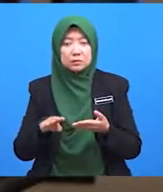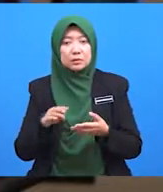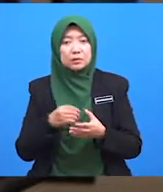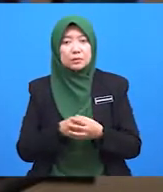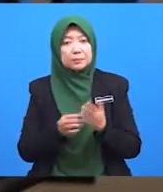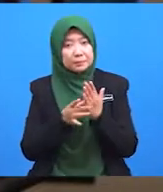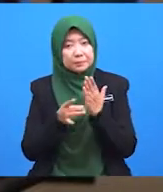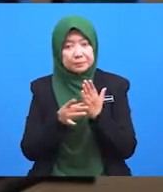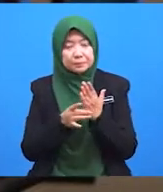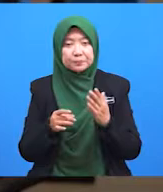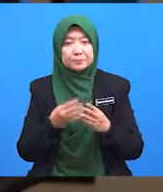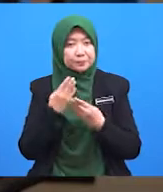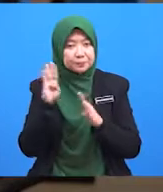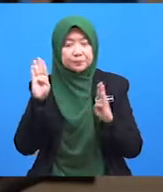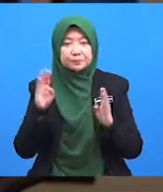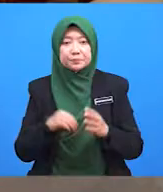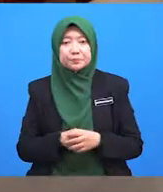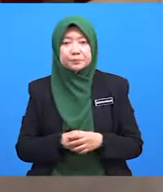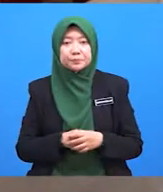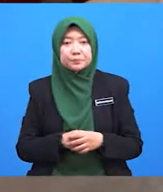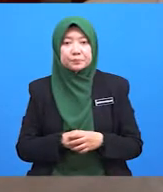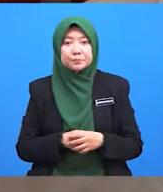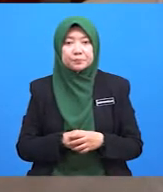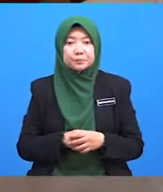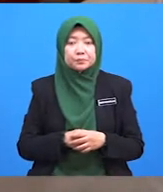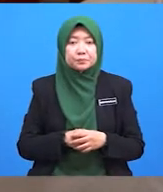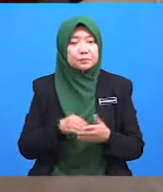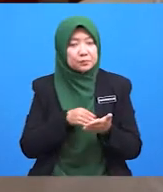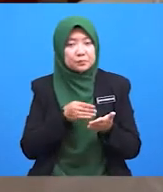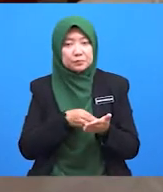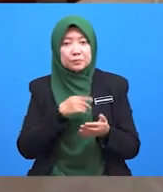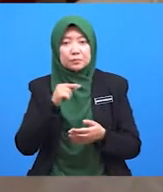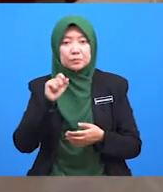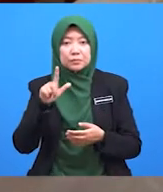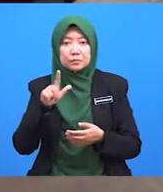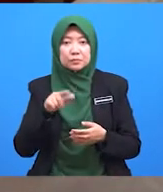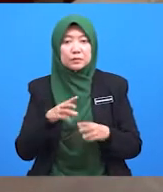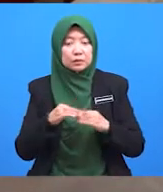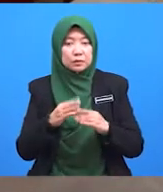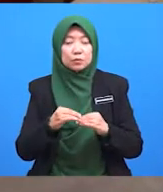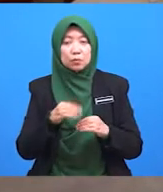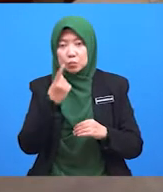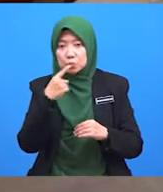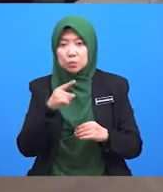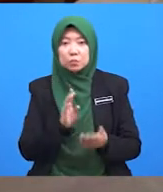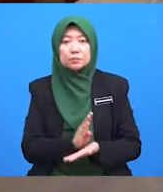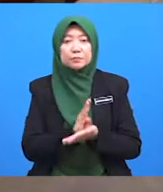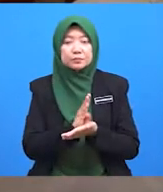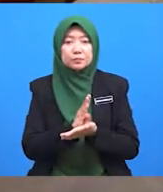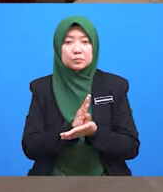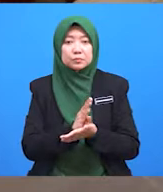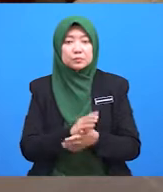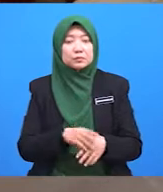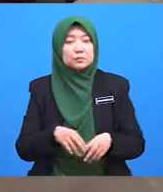daripada minyak. Seterusnya, sapukan gel galvanik pada pad untuk membantu aliran